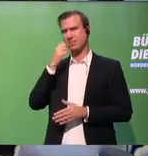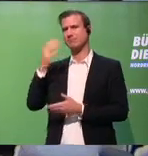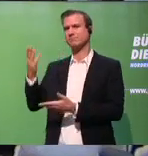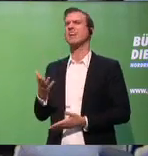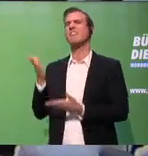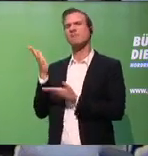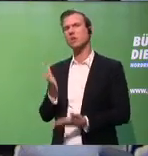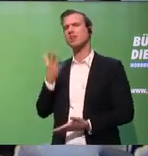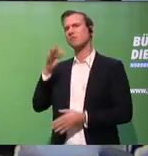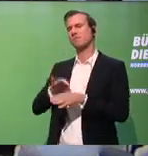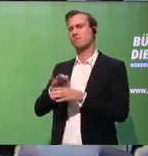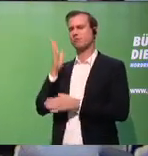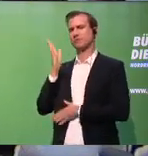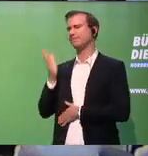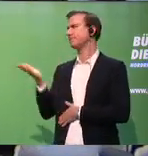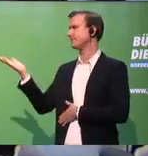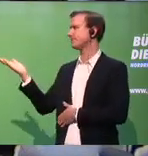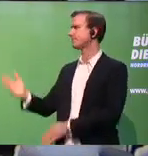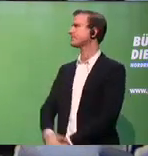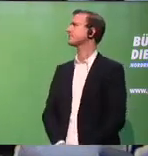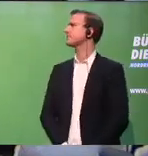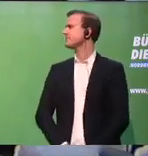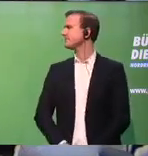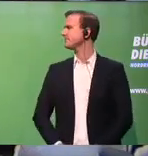hast 5 Minuten Zeit.